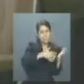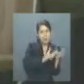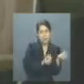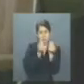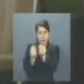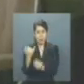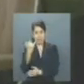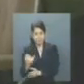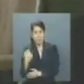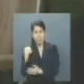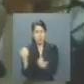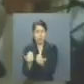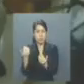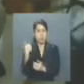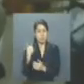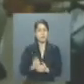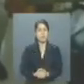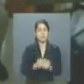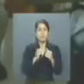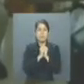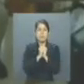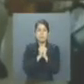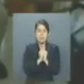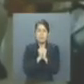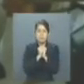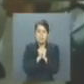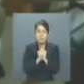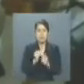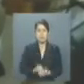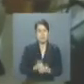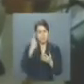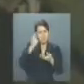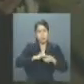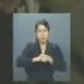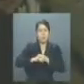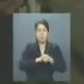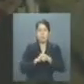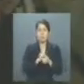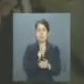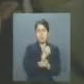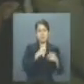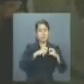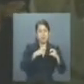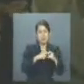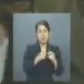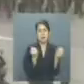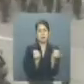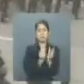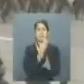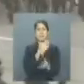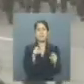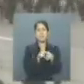ชื่อว่าจีนซึ่งเป็นพันธมิตรสำคัญคงจะไม่ยอมให้เกิดความวุ่นวายขึ้นมาหรือว่าการล่มสลายของรัฐบาลพรรคแรงงานเก